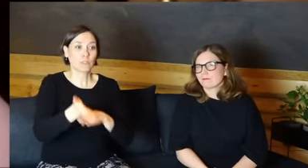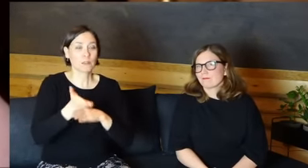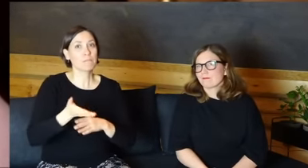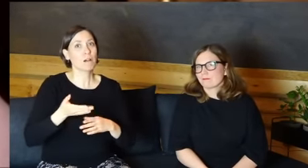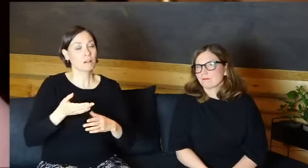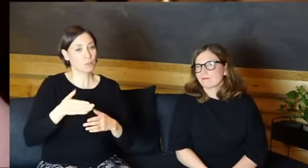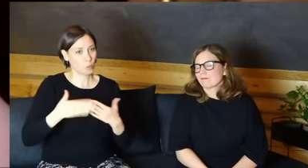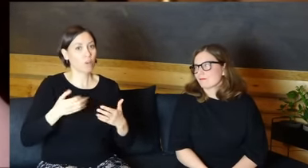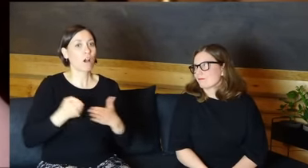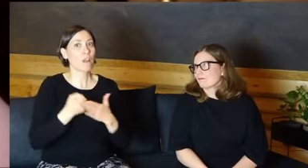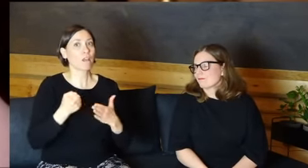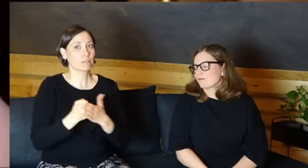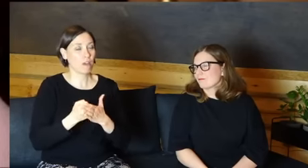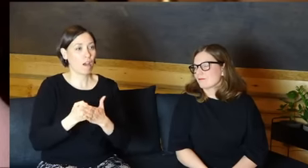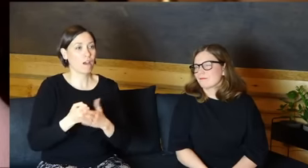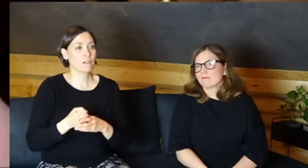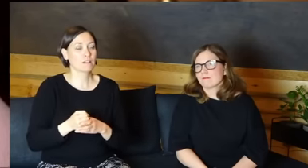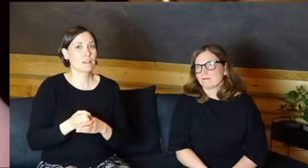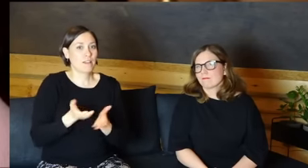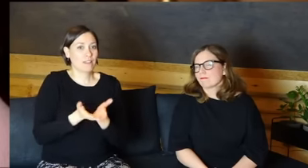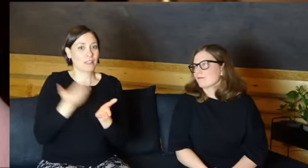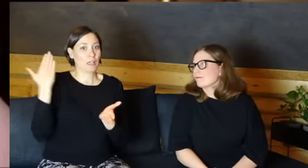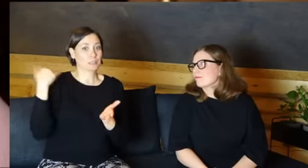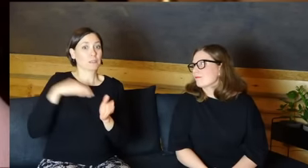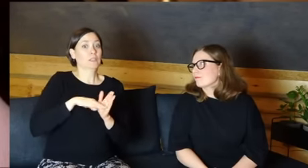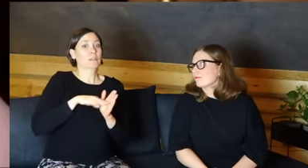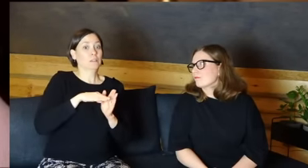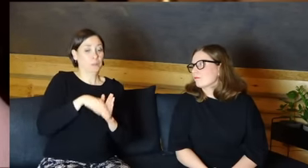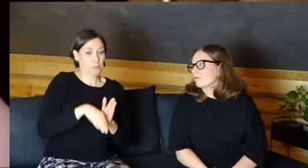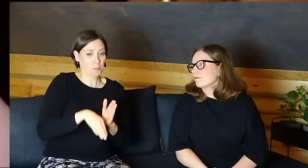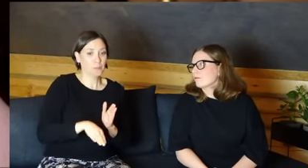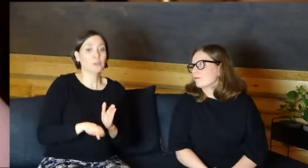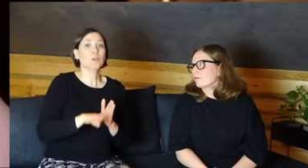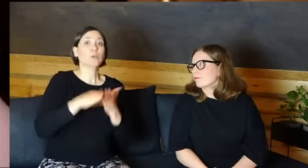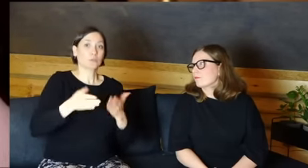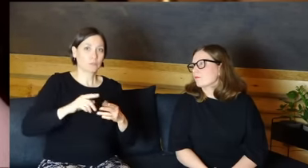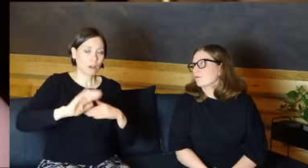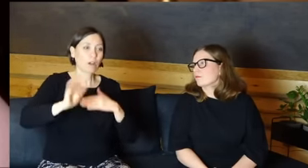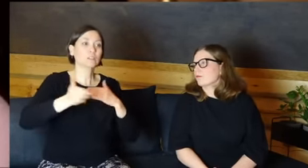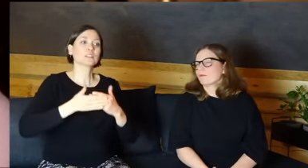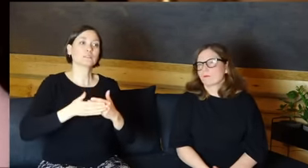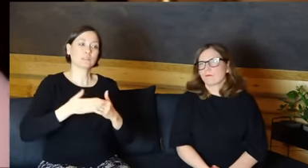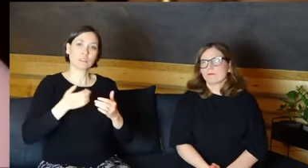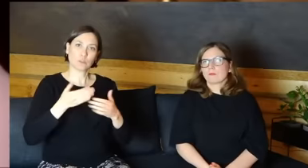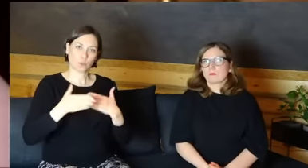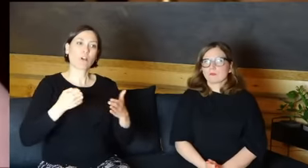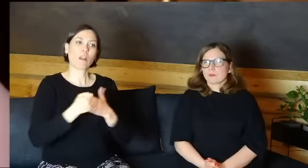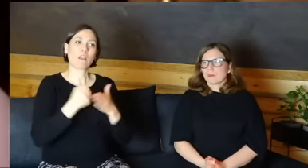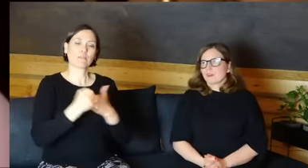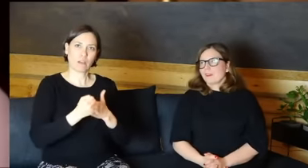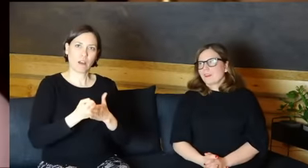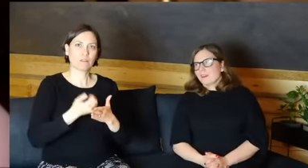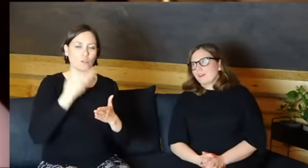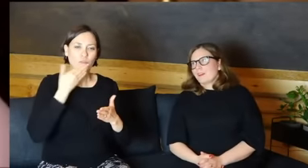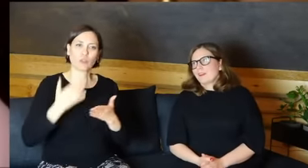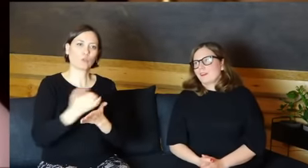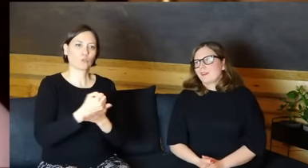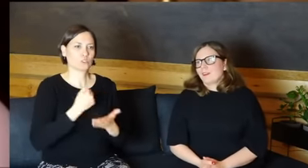kuin aikaisemmalle tasolle. Näistä kaikista saa iloita. Oi, kuulostaa oikein hyvältä.